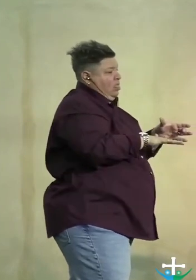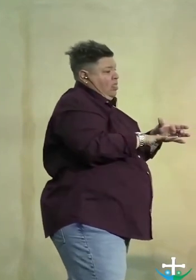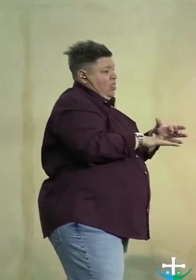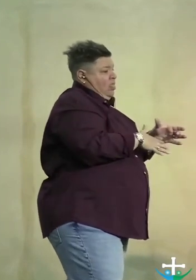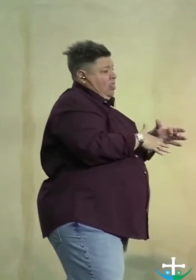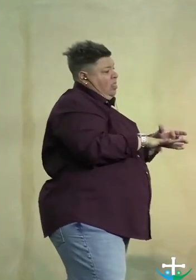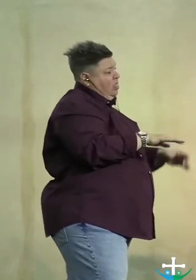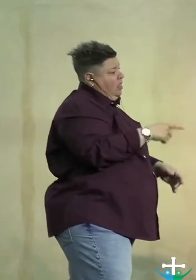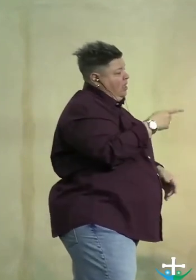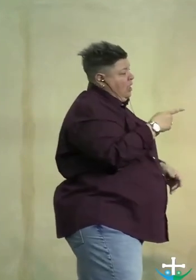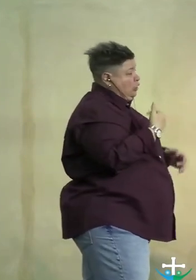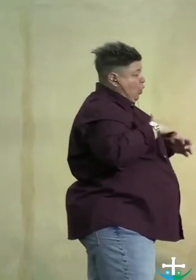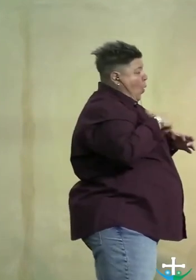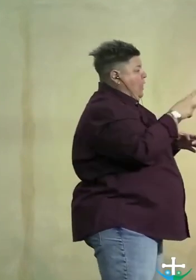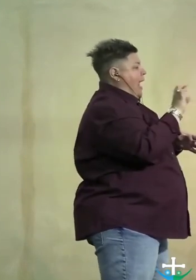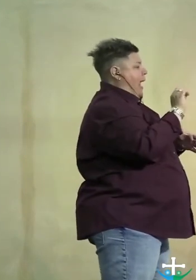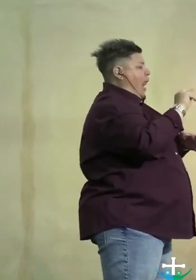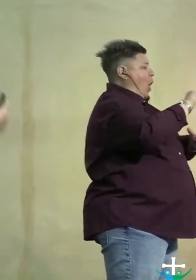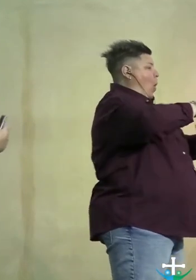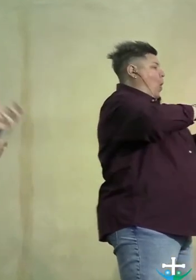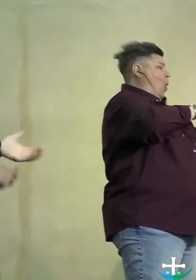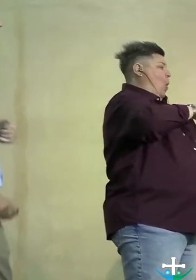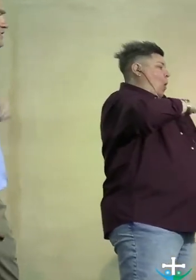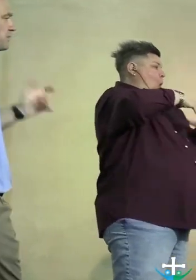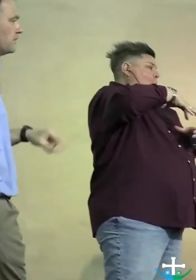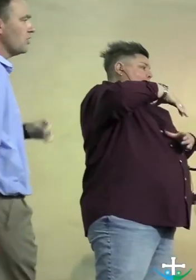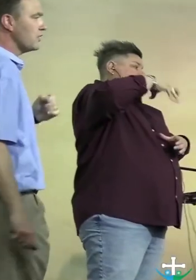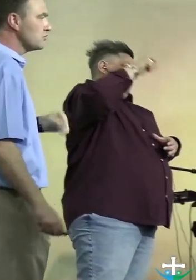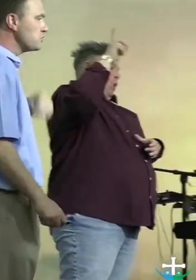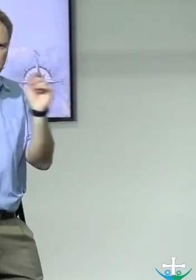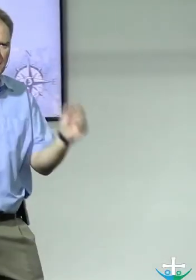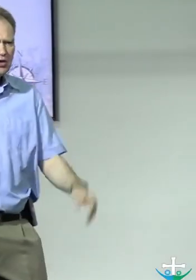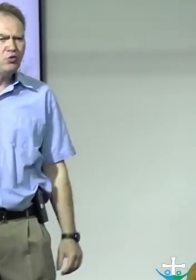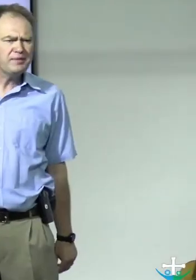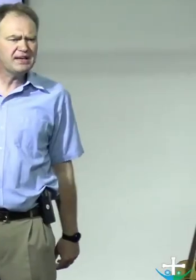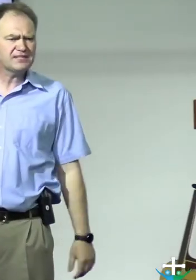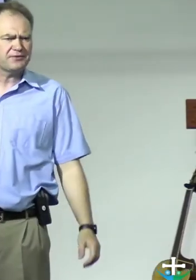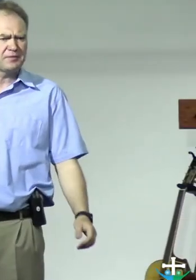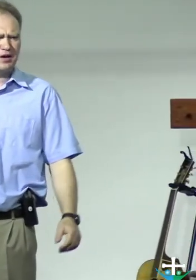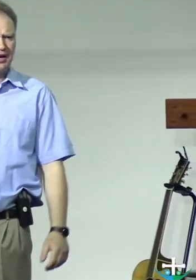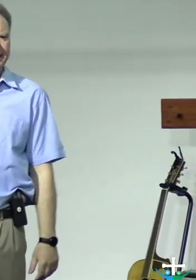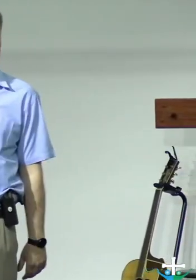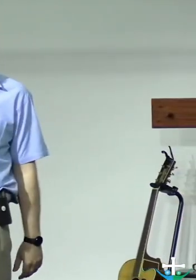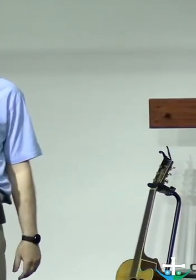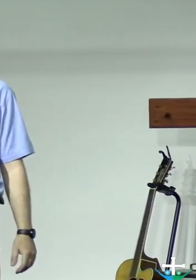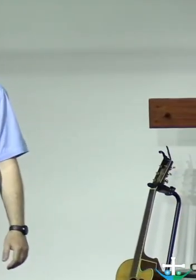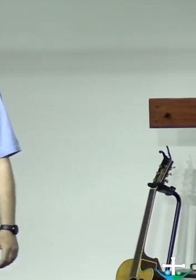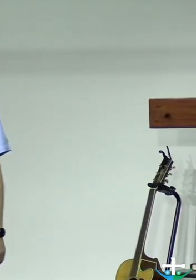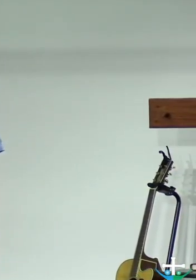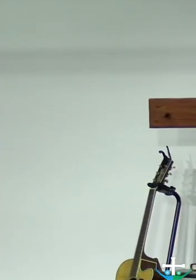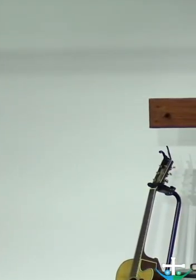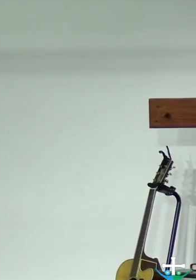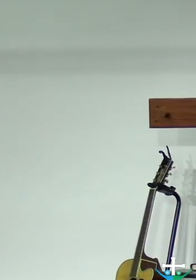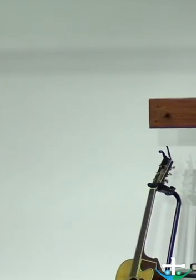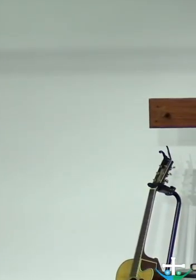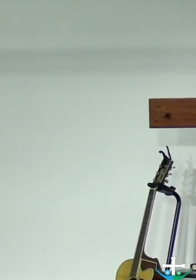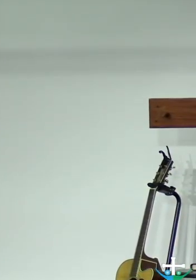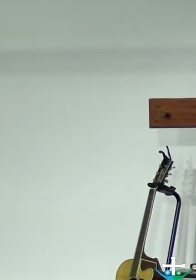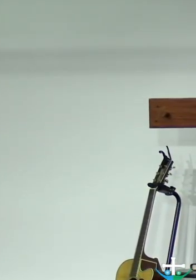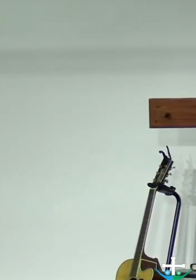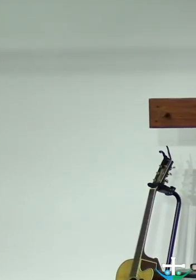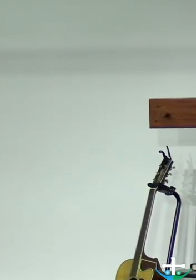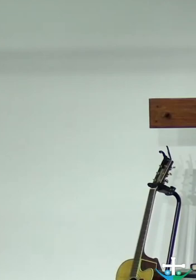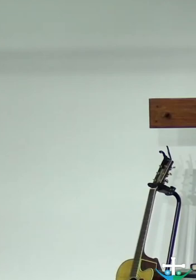nou het jy gesien wie's hier? Nee, ek en jy moet meer lewend wees met mekaar en ons moet nooi mense vir 'n braai of vir 'n